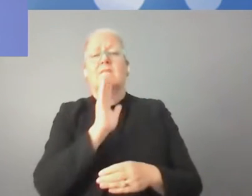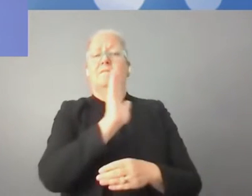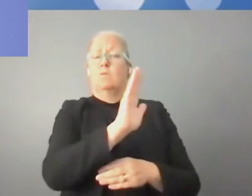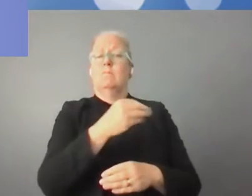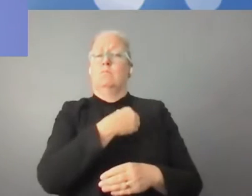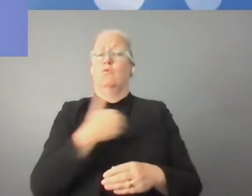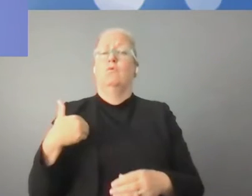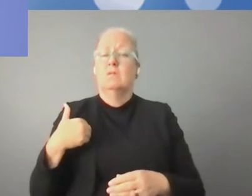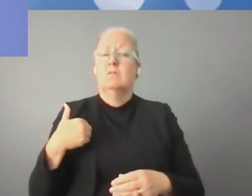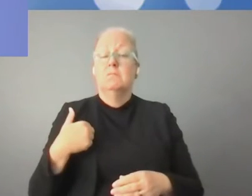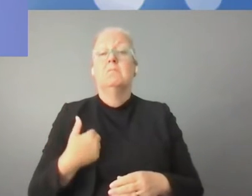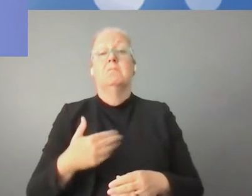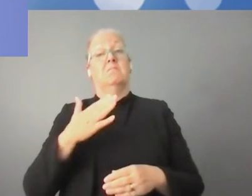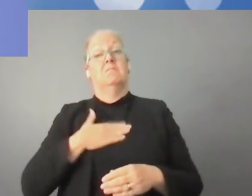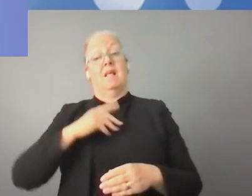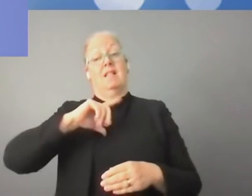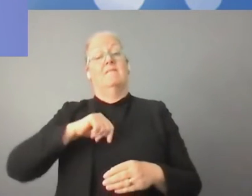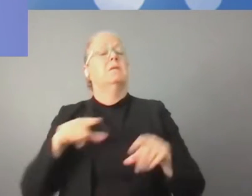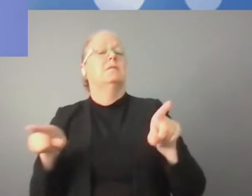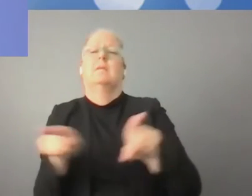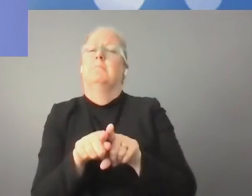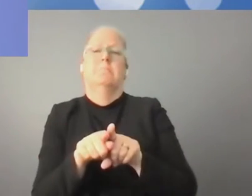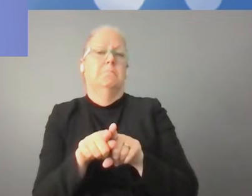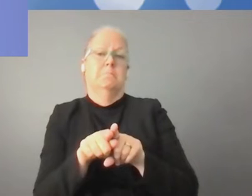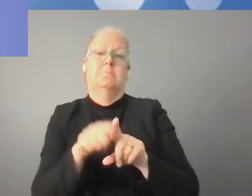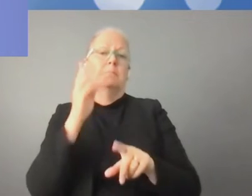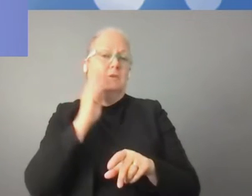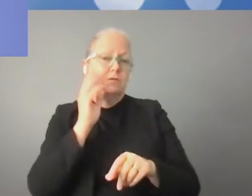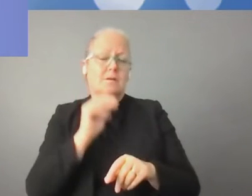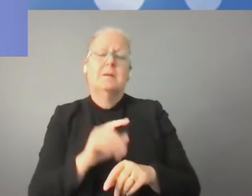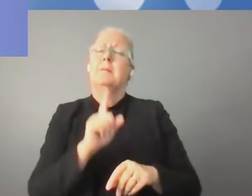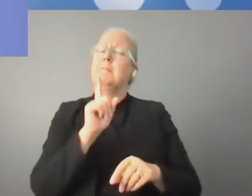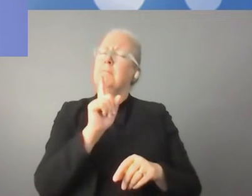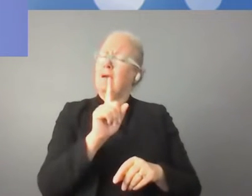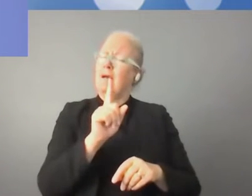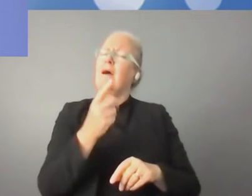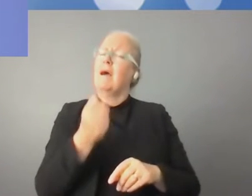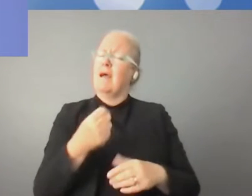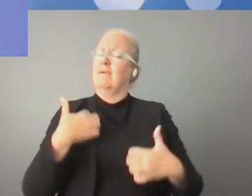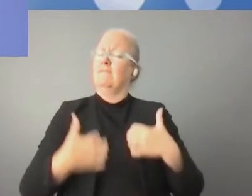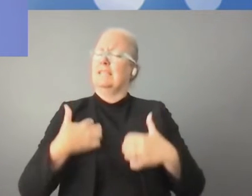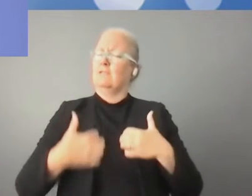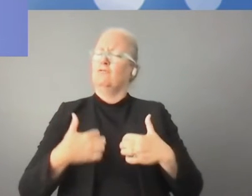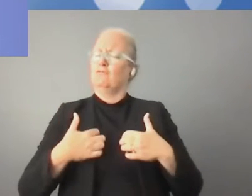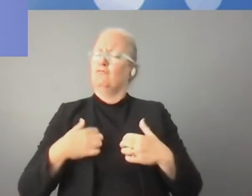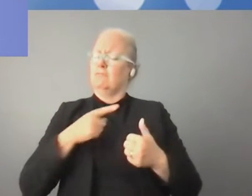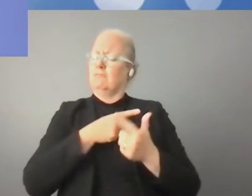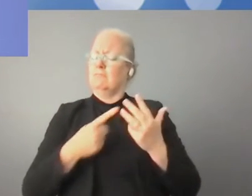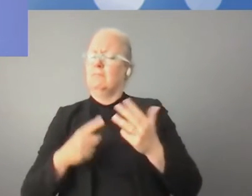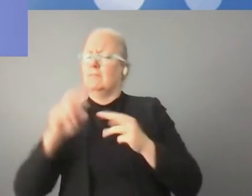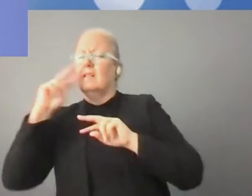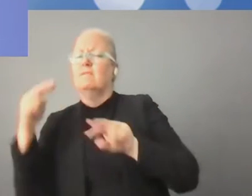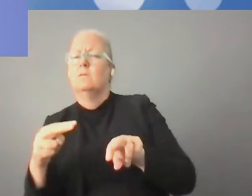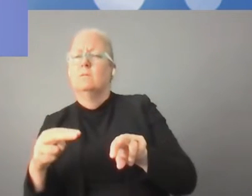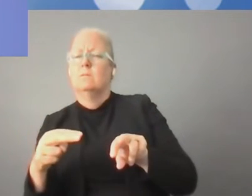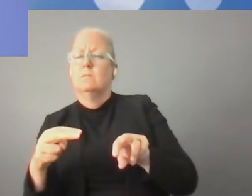польских предпринимателей. Мне кажется, что у нас в Латвии похожий опыт, но есть и